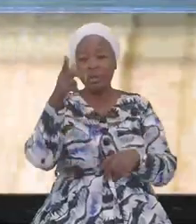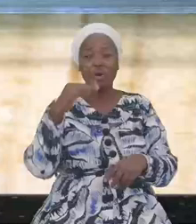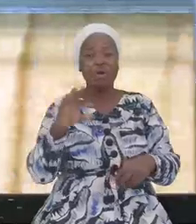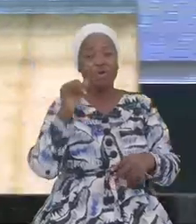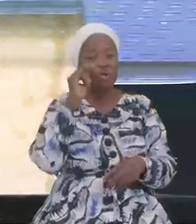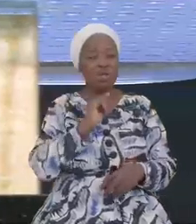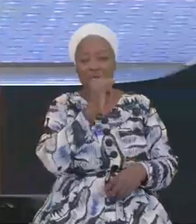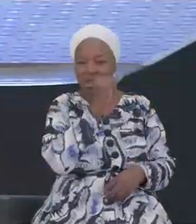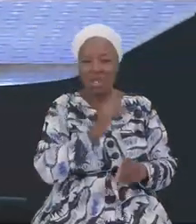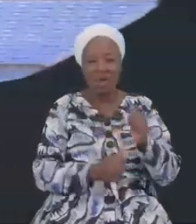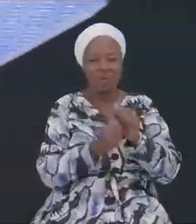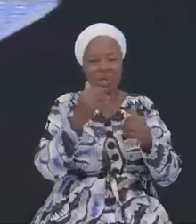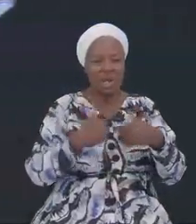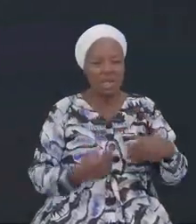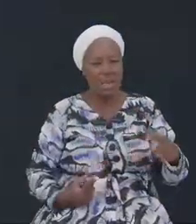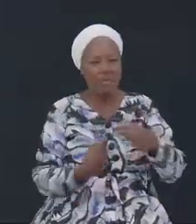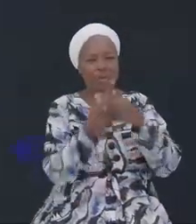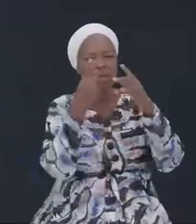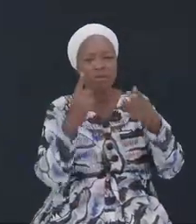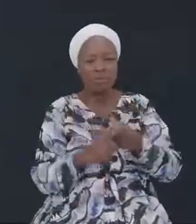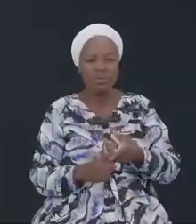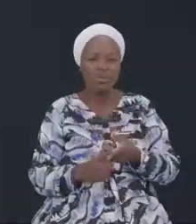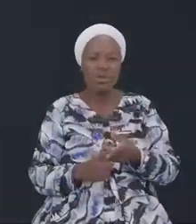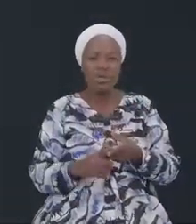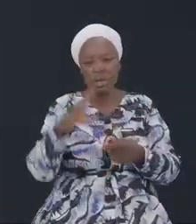lui était apparu deux fois.